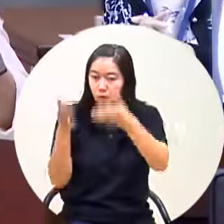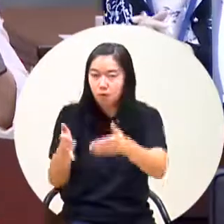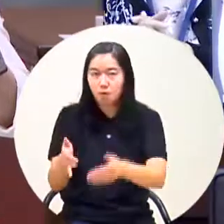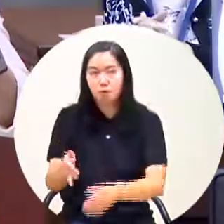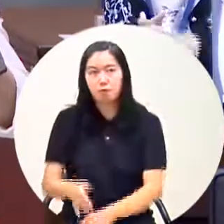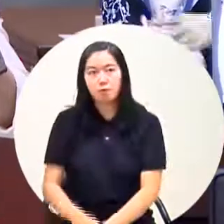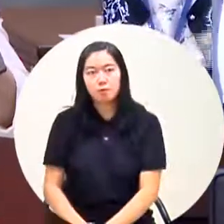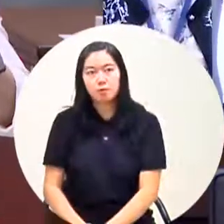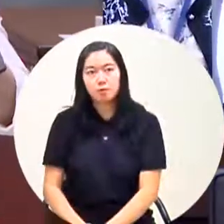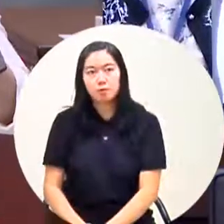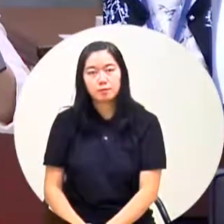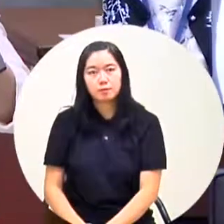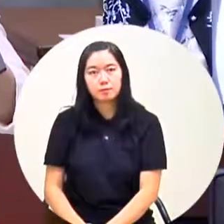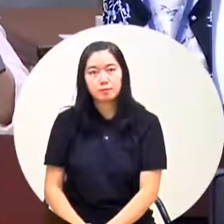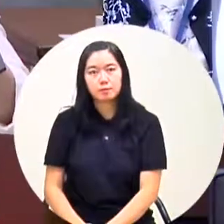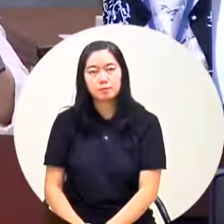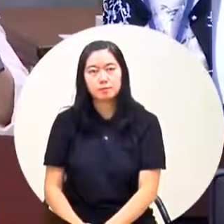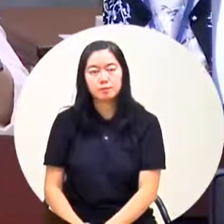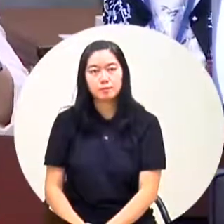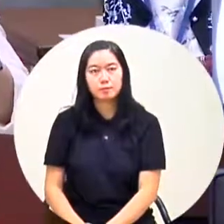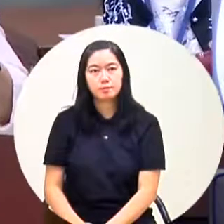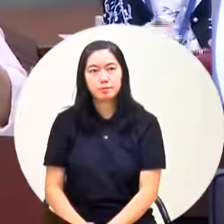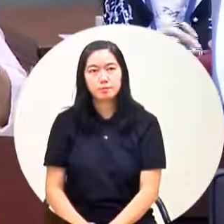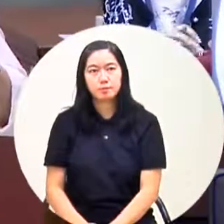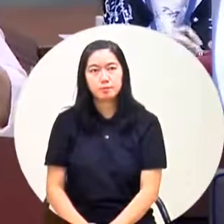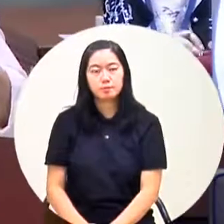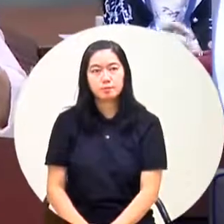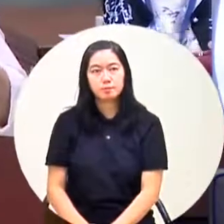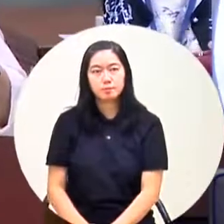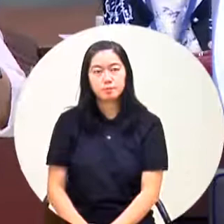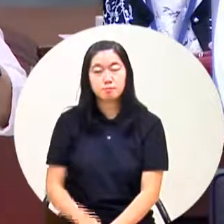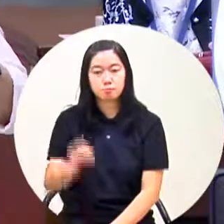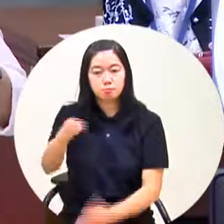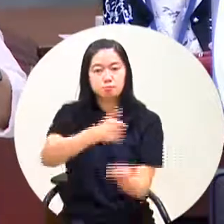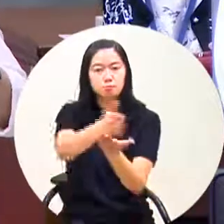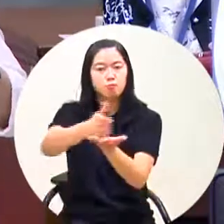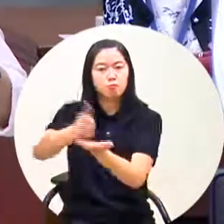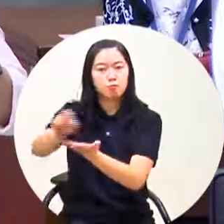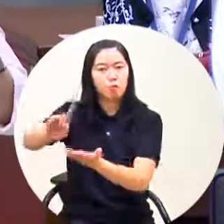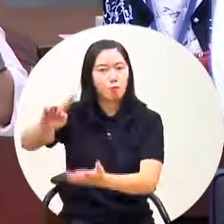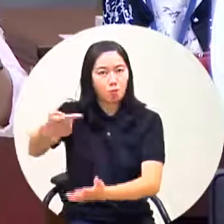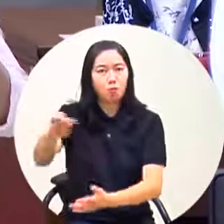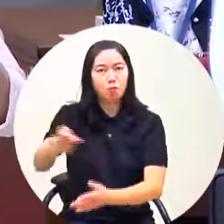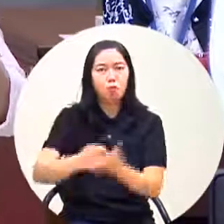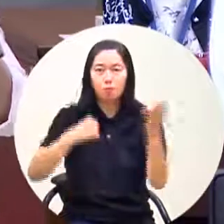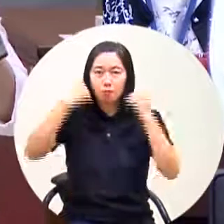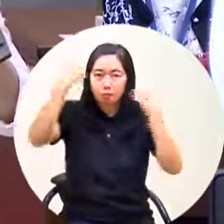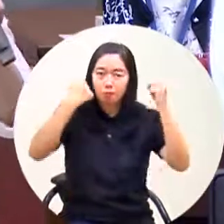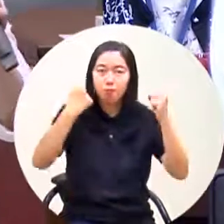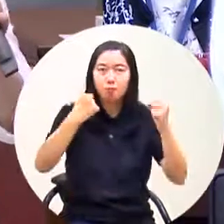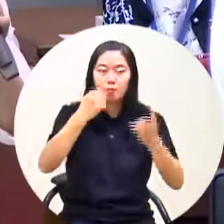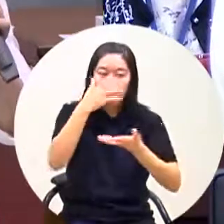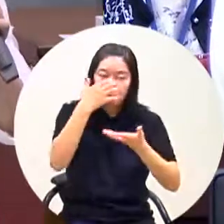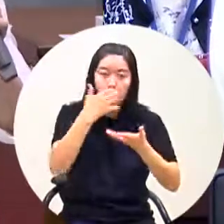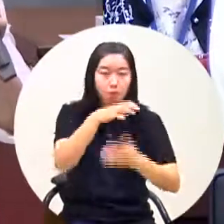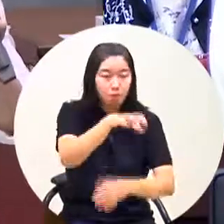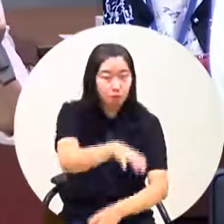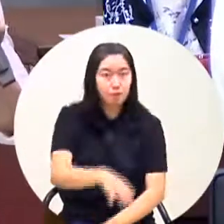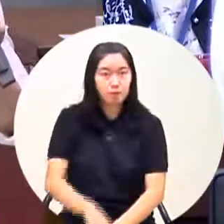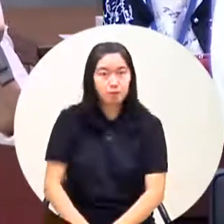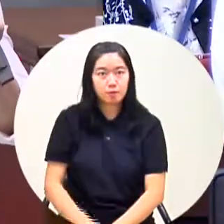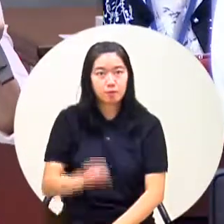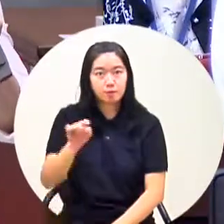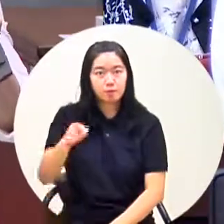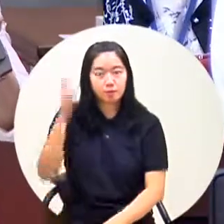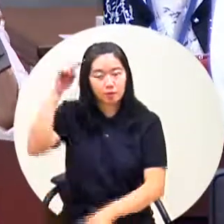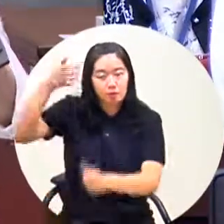因为这是它最主要的通路的问题，就是早餐店还有一些我们的传统